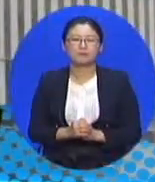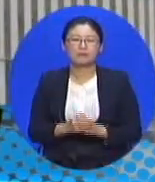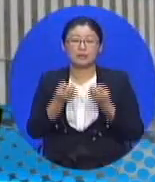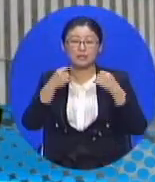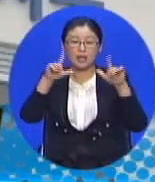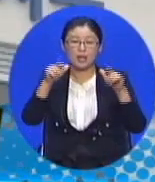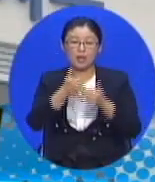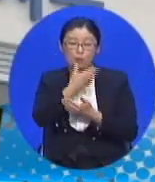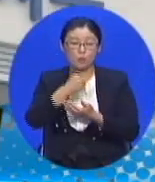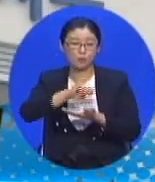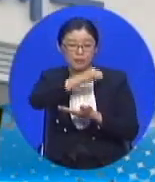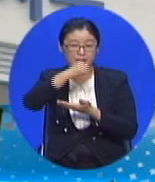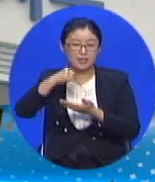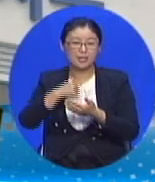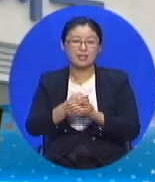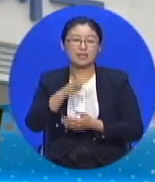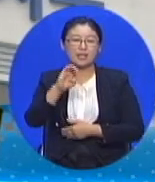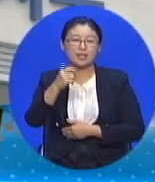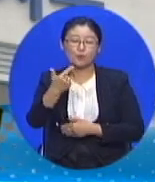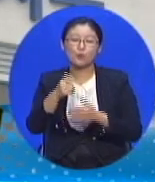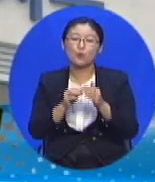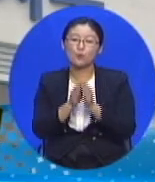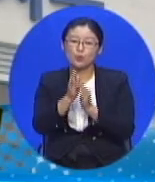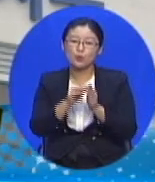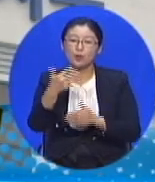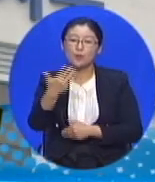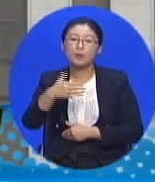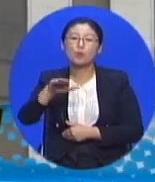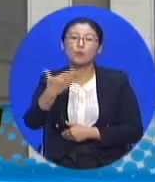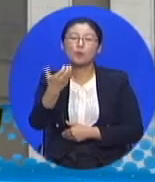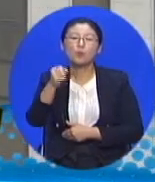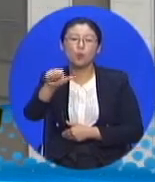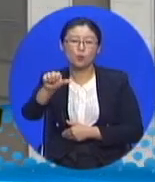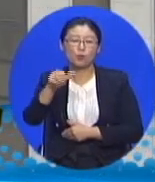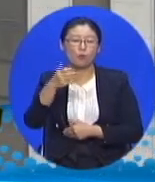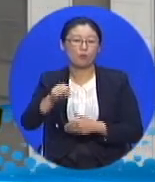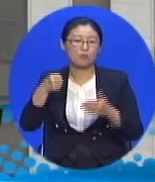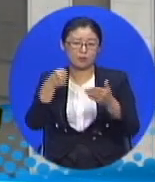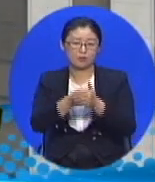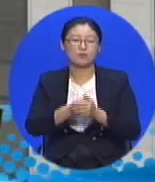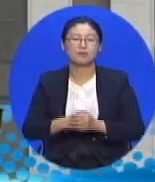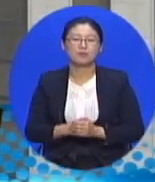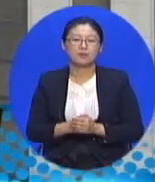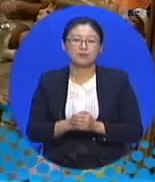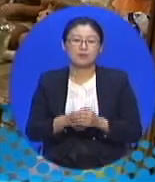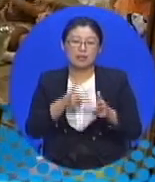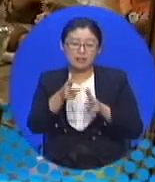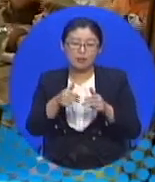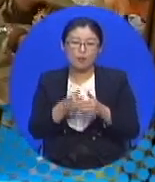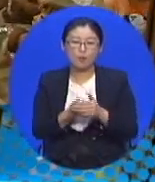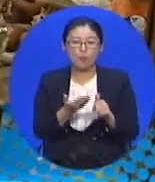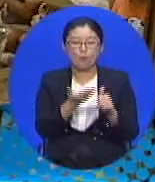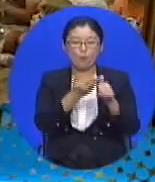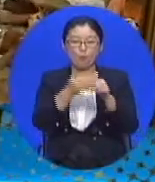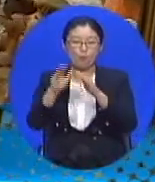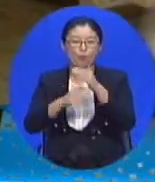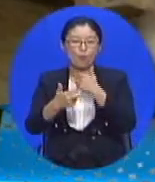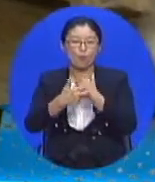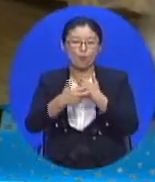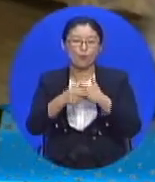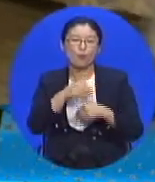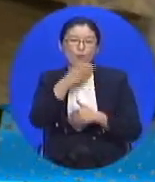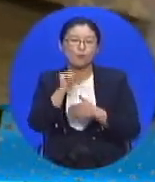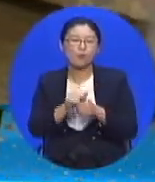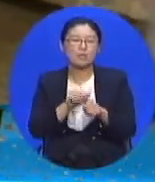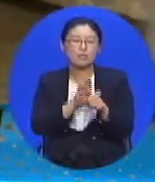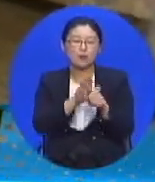새해 보건복지부 예산안이 46조 8,995억 원으로 최종 확정됐습니다. 사업별로는 보육과 공공의료, 노인 지원